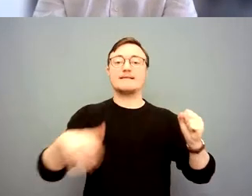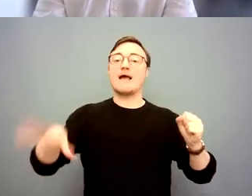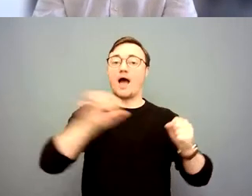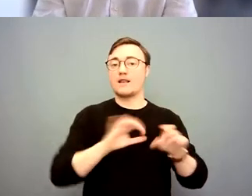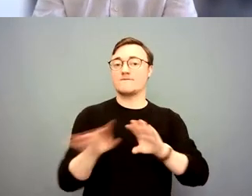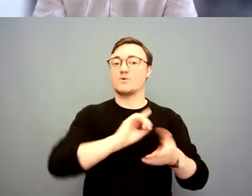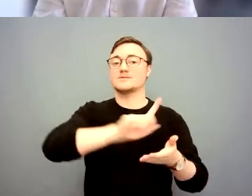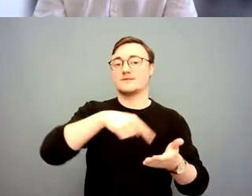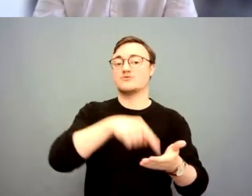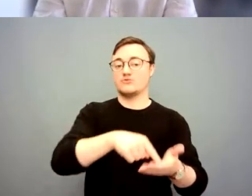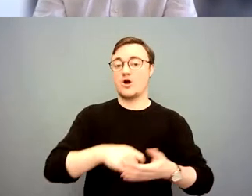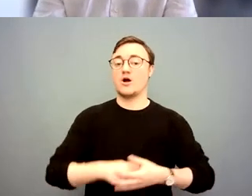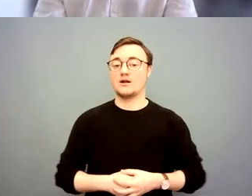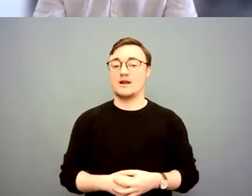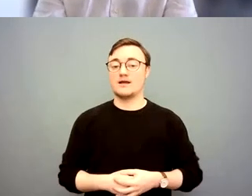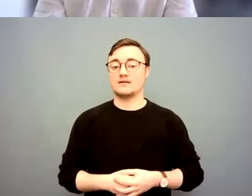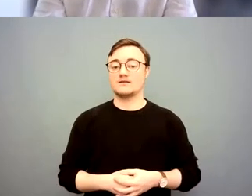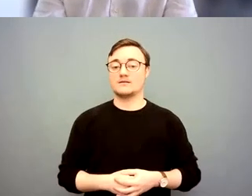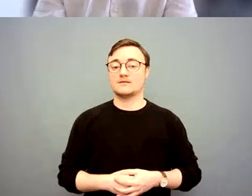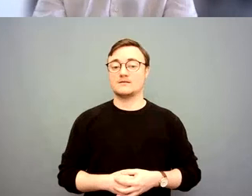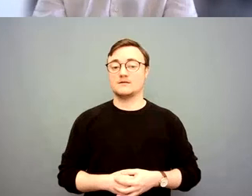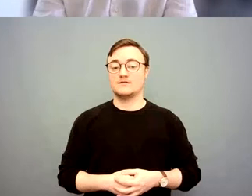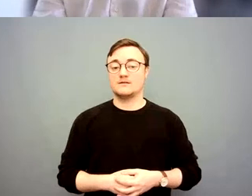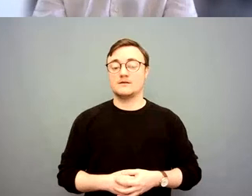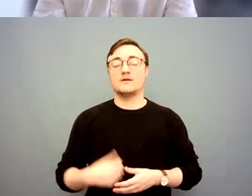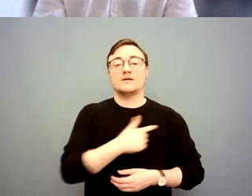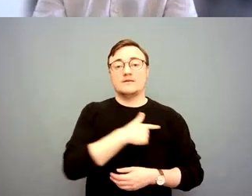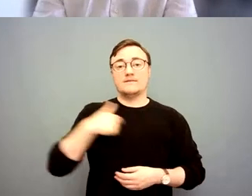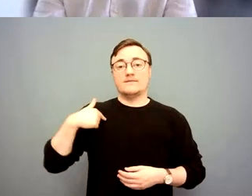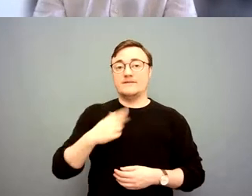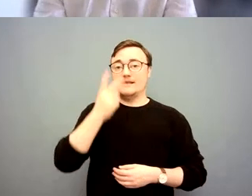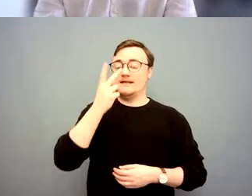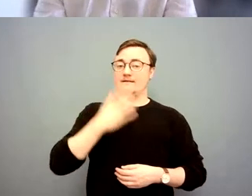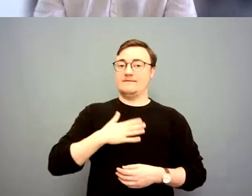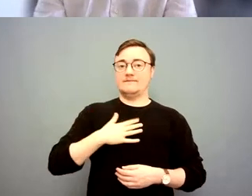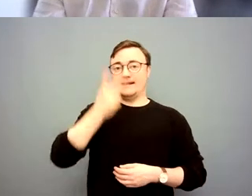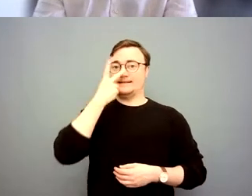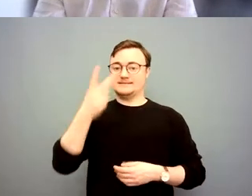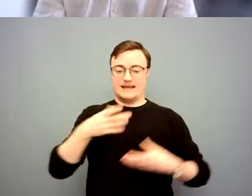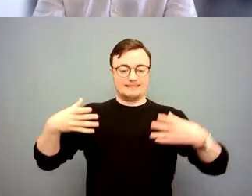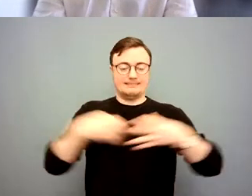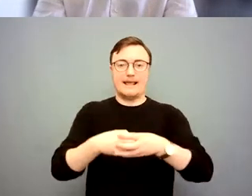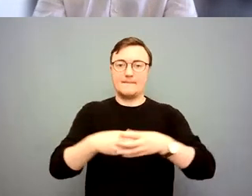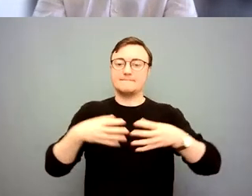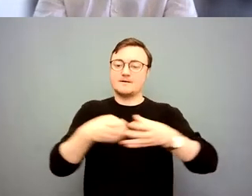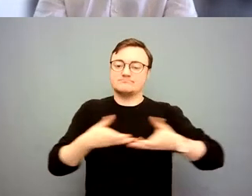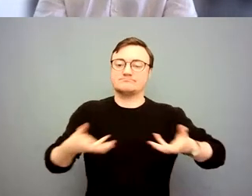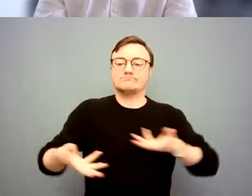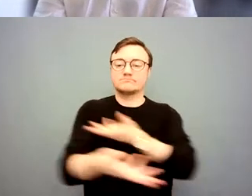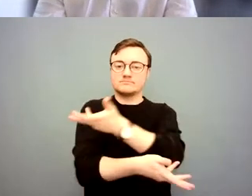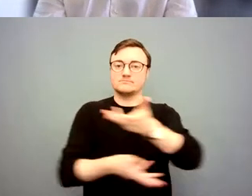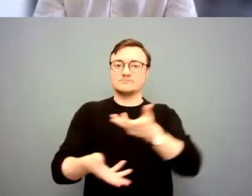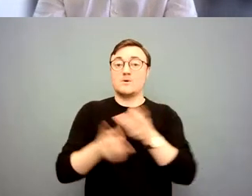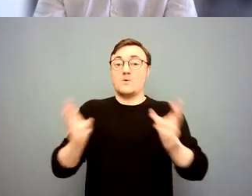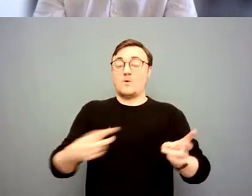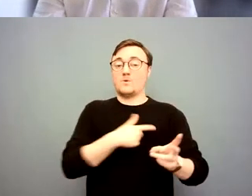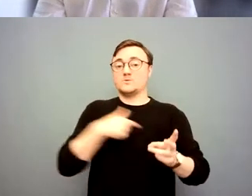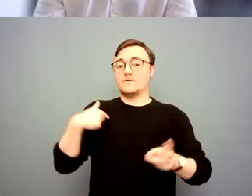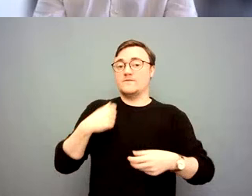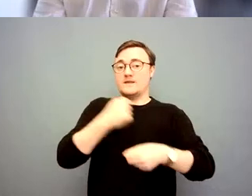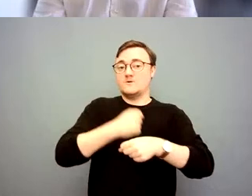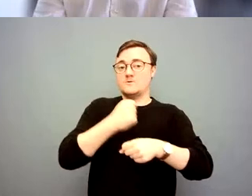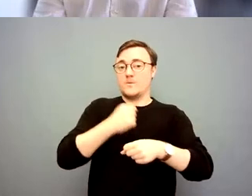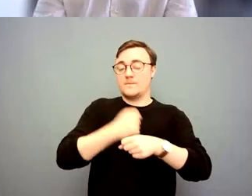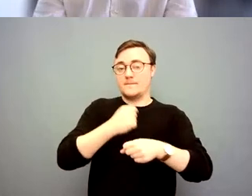Och kropp och själ hör ihop som jag sa och vi vill se en teamsamverkan. Och vi vill också arbeta för fri tilldelning